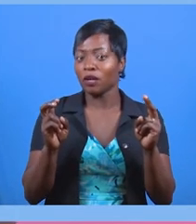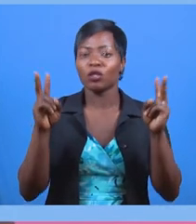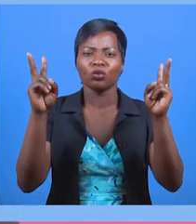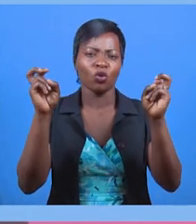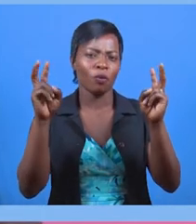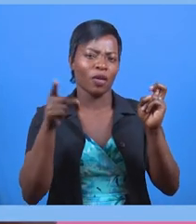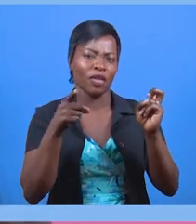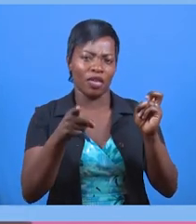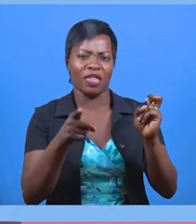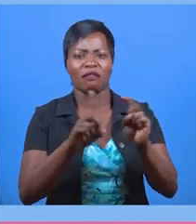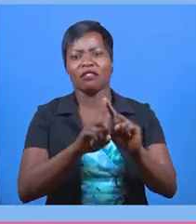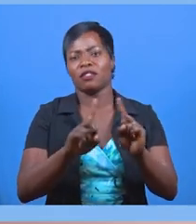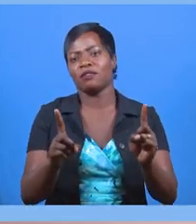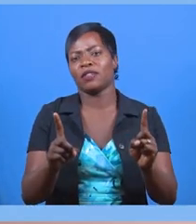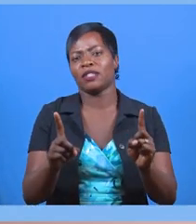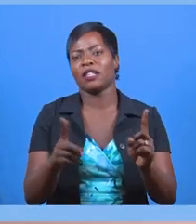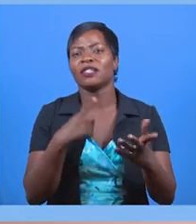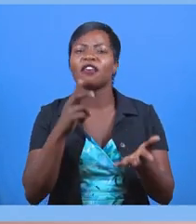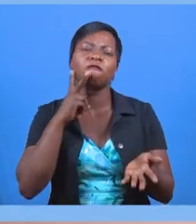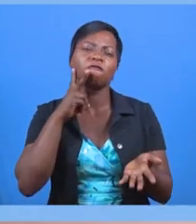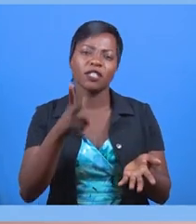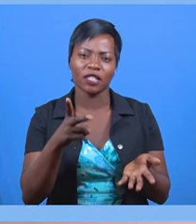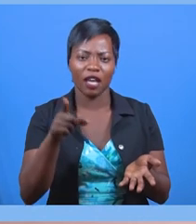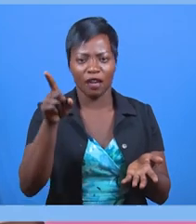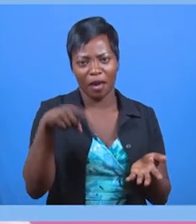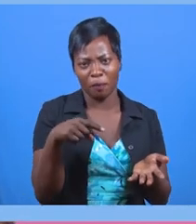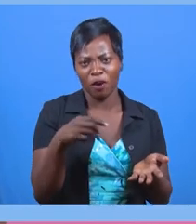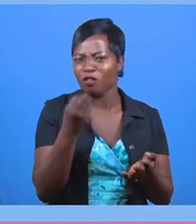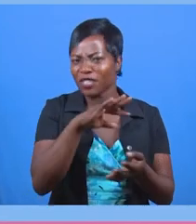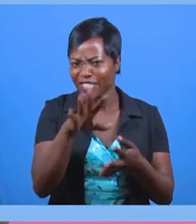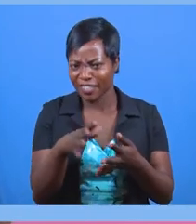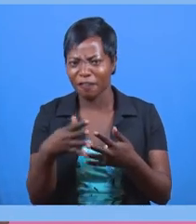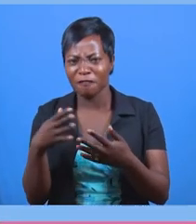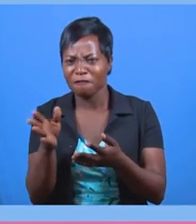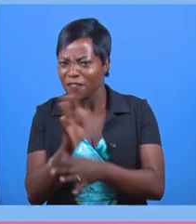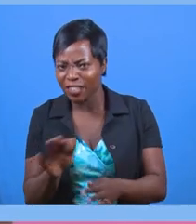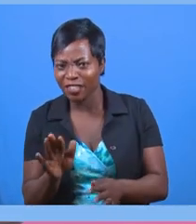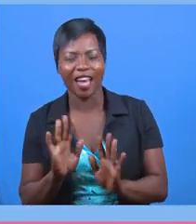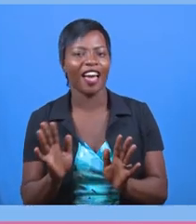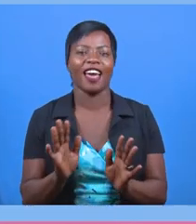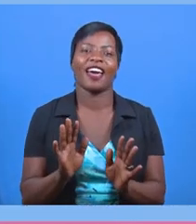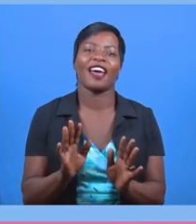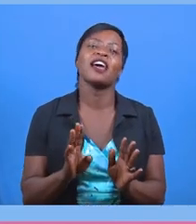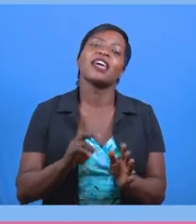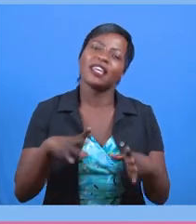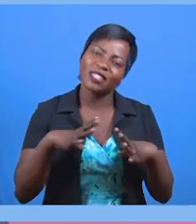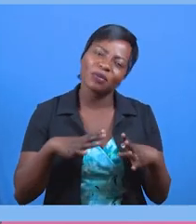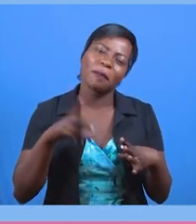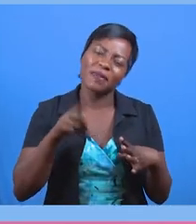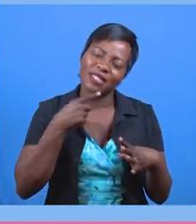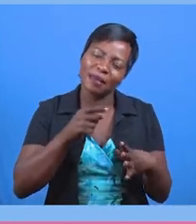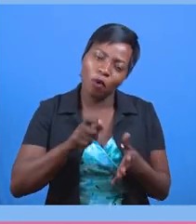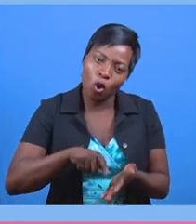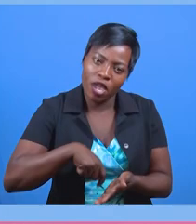tsumo yekuti Muyenzi Haapedze Dura nekuti pfungwa huru iri pa tsumo ndeyekupa